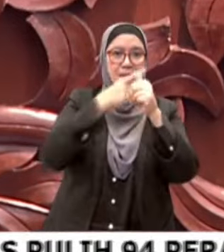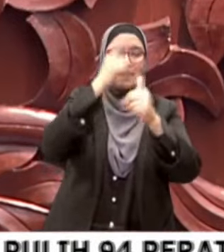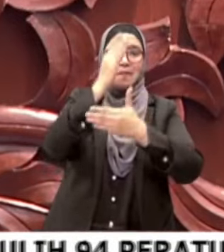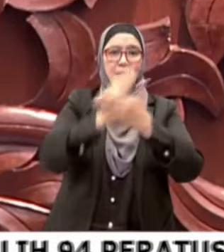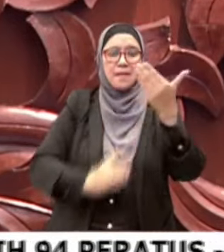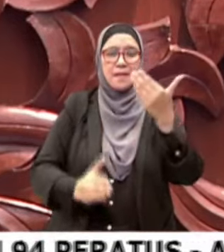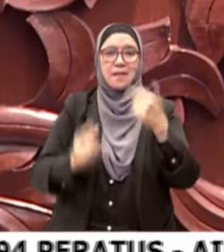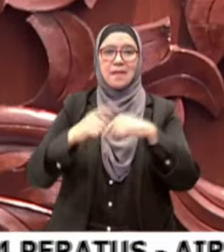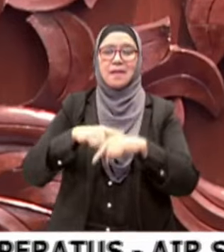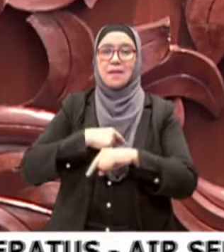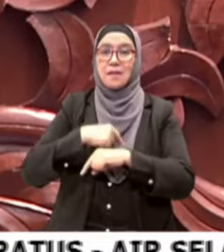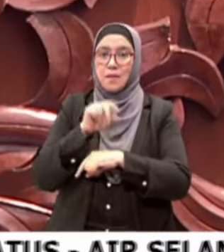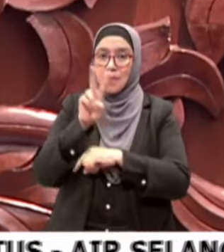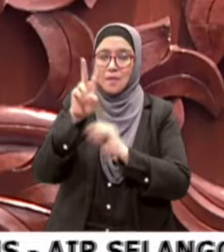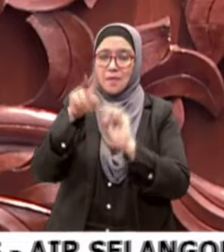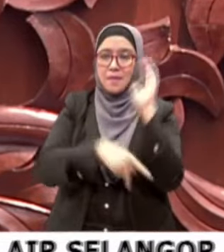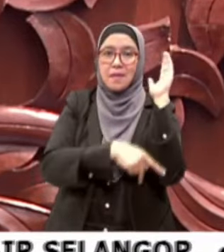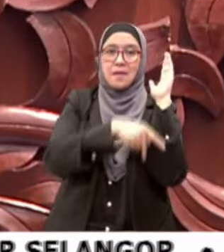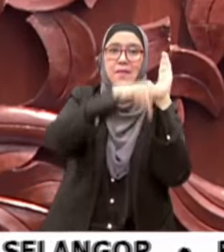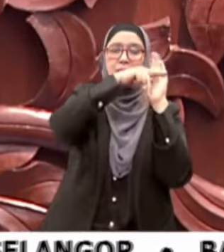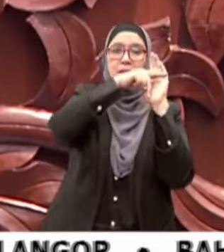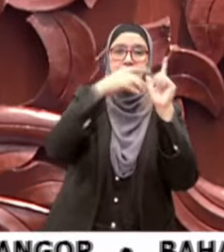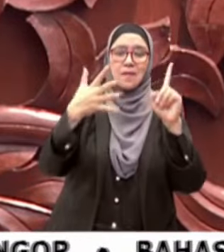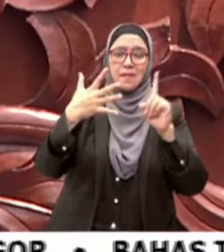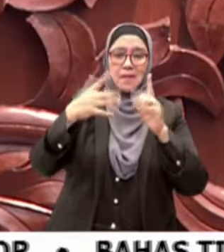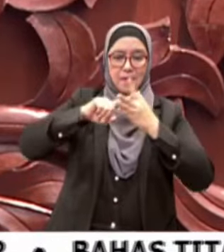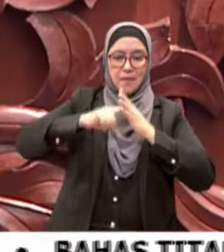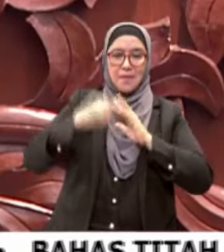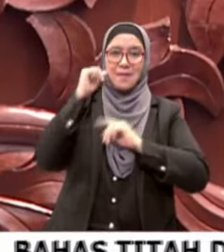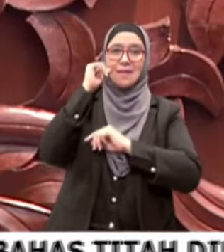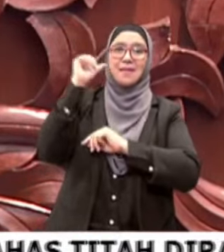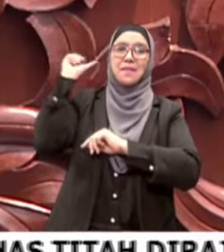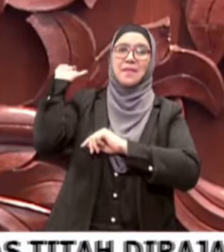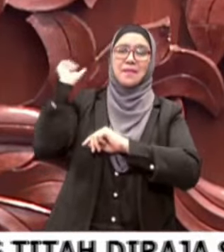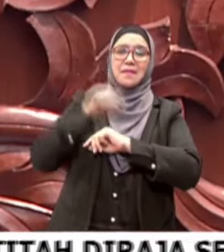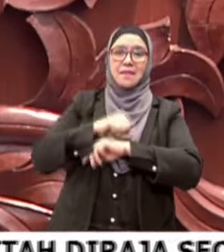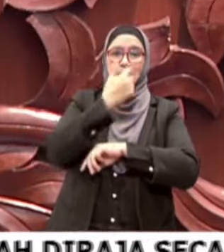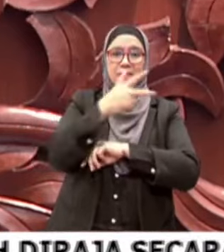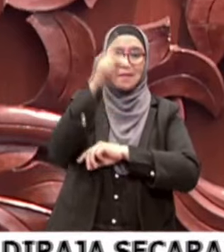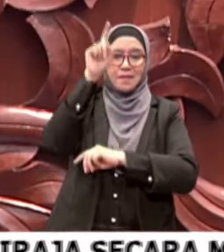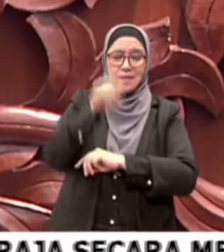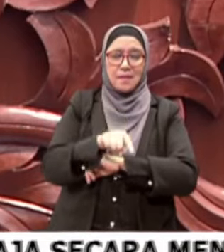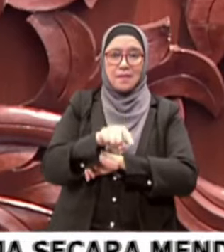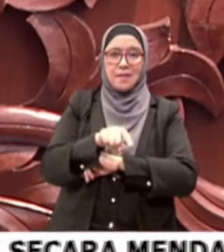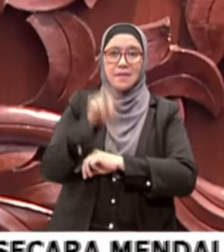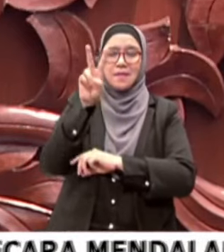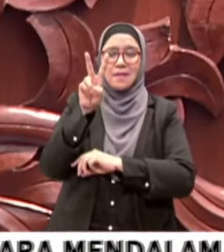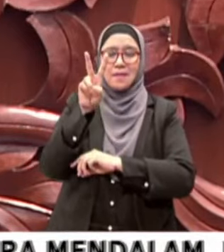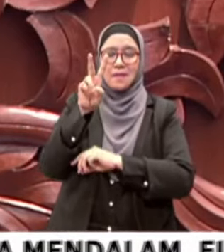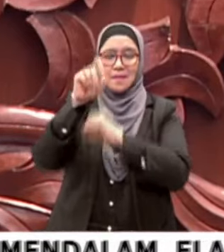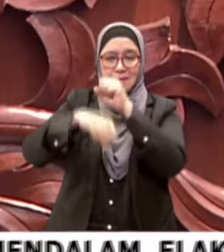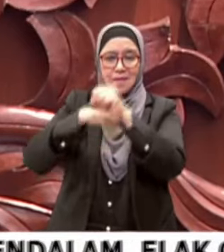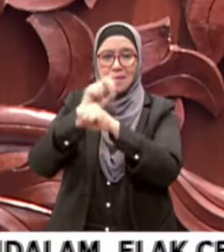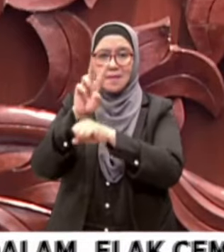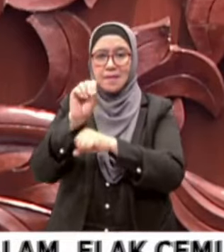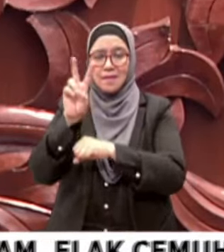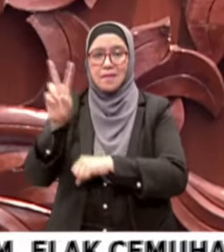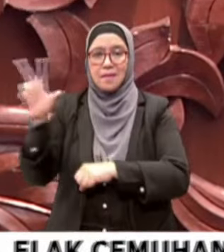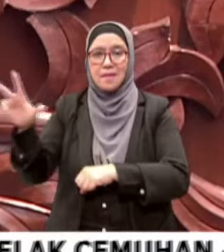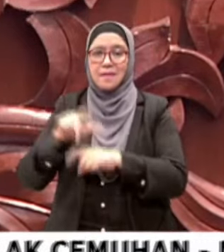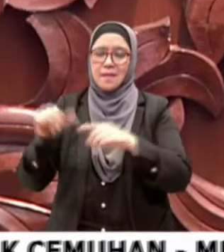bersidang mulai hari semalam yaitu 13 Februari 2023 hingga 30